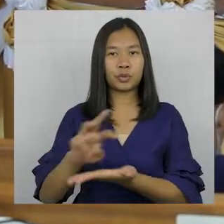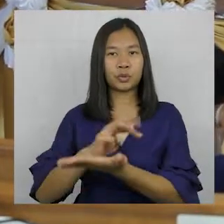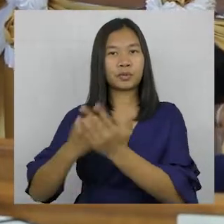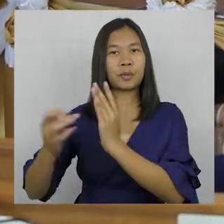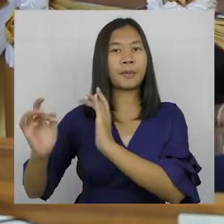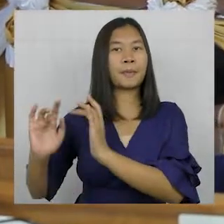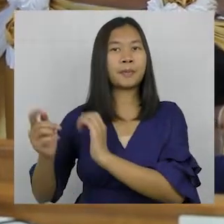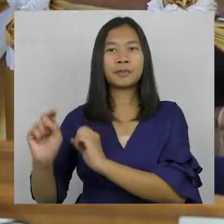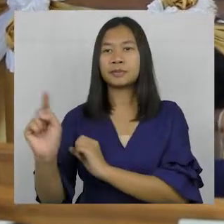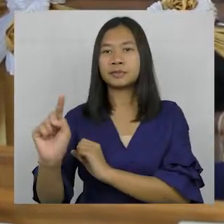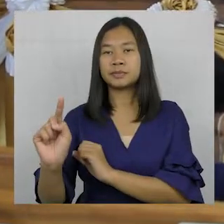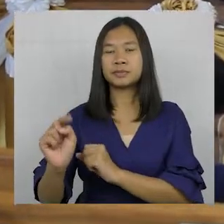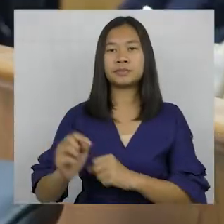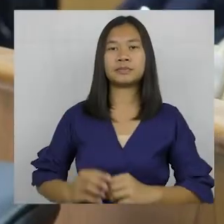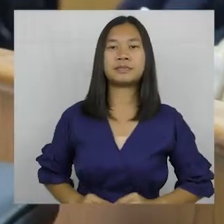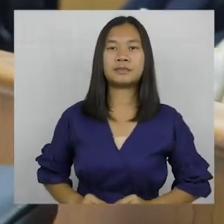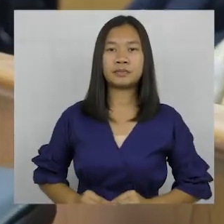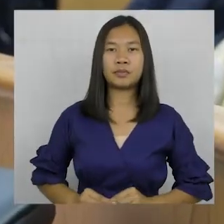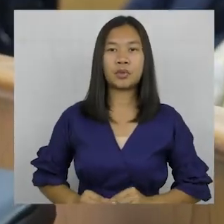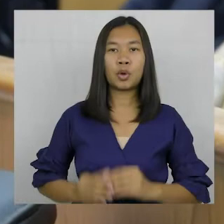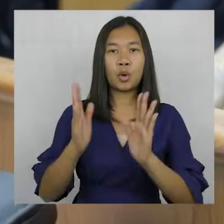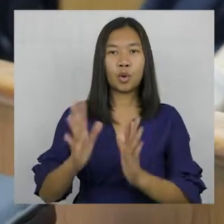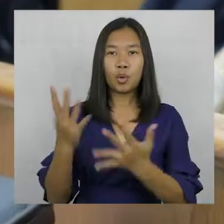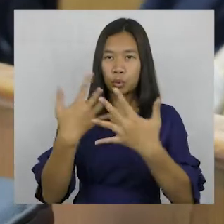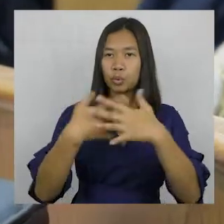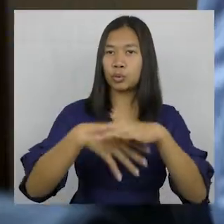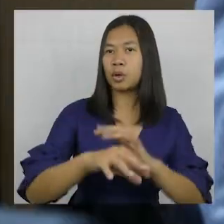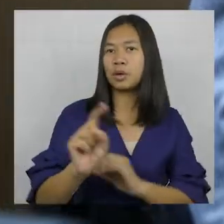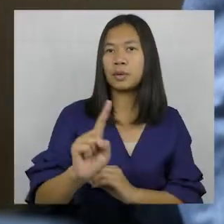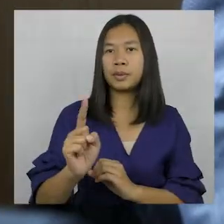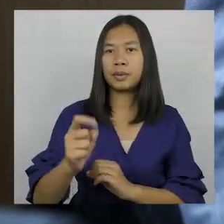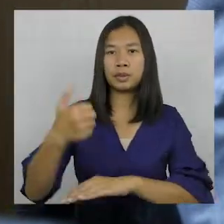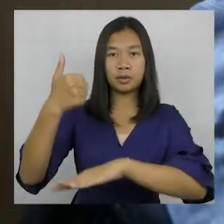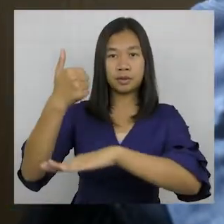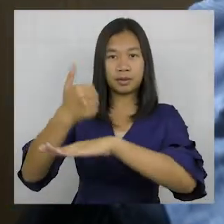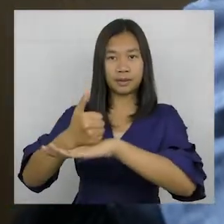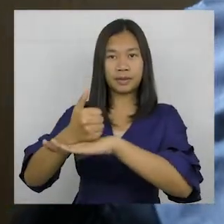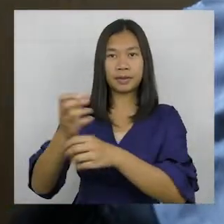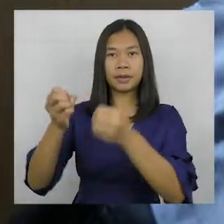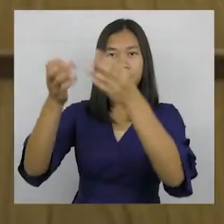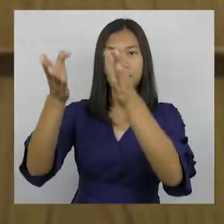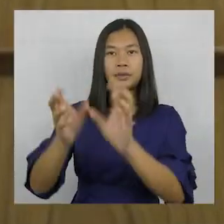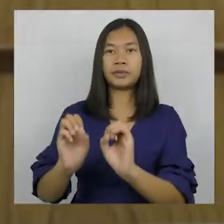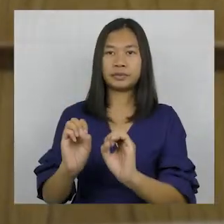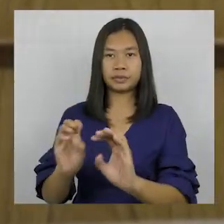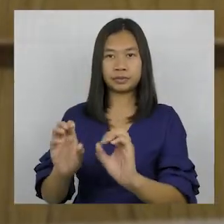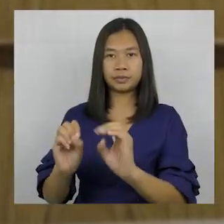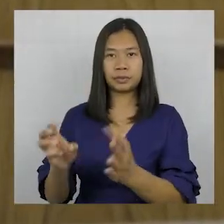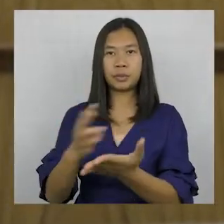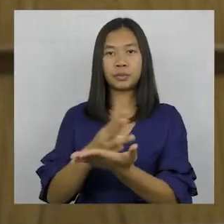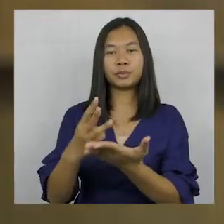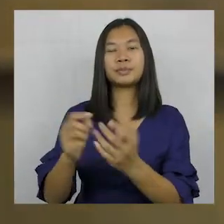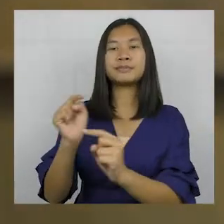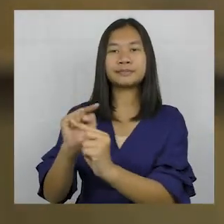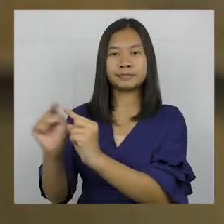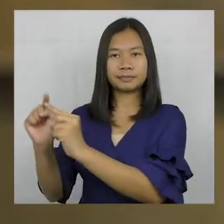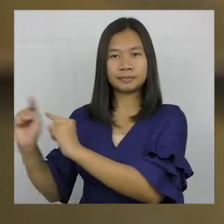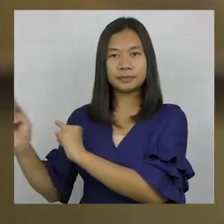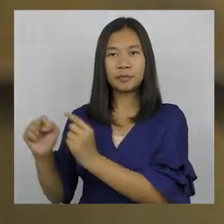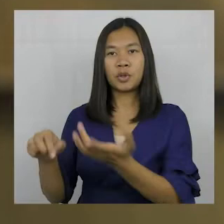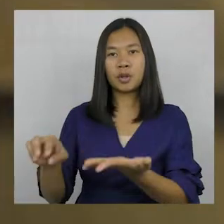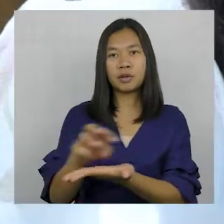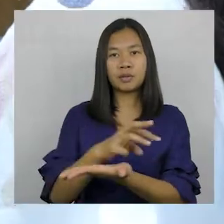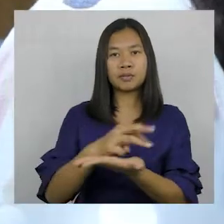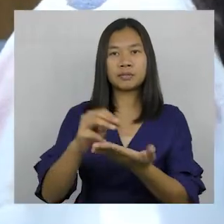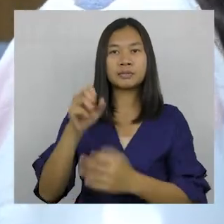หาวิทยาลัยเทคโนโลยีพระจอมเกล้าธนบุรีโดยมีผู้เข้าร่วมประกอบด้วยผู้บริหารอาจารย์ที่สอนในหมวดรายวิชาศึกษาทั่ว